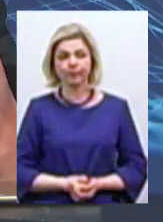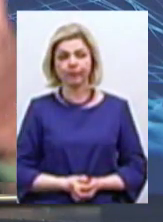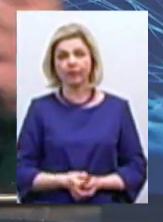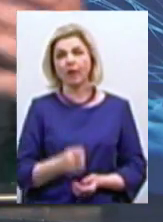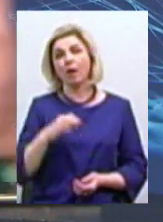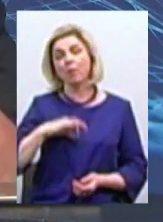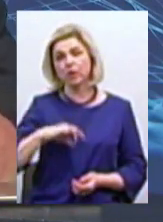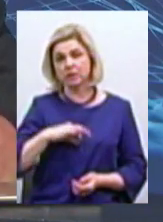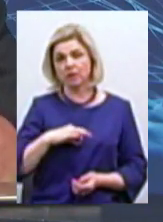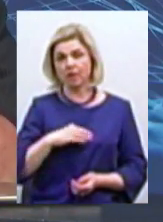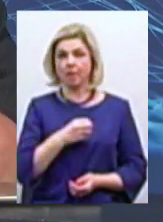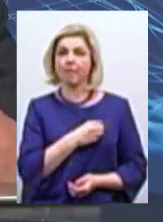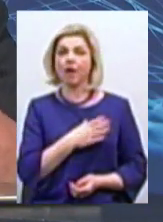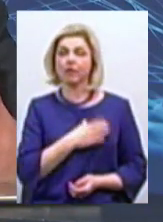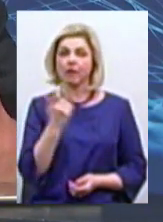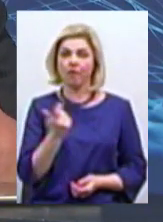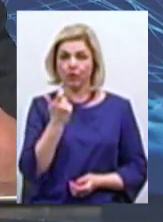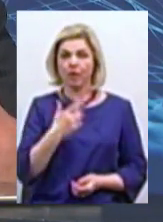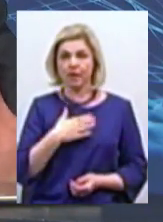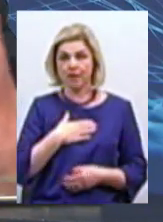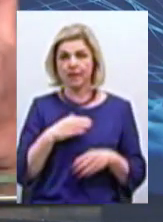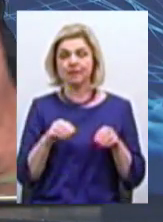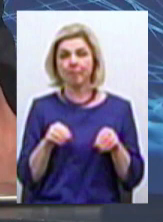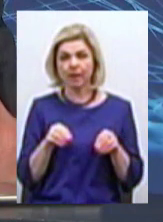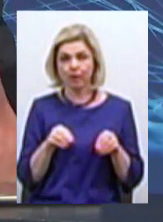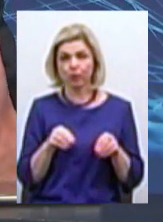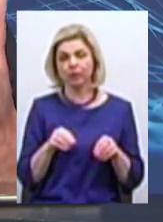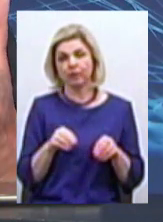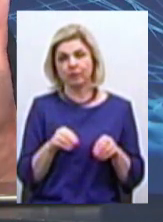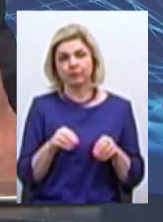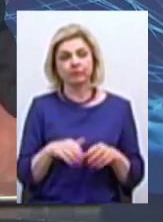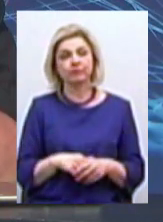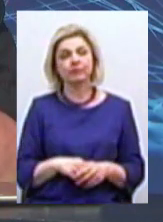навмання фактично нашою землею і